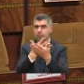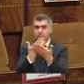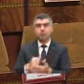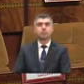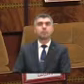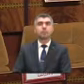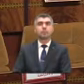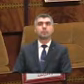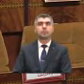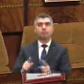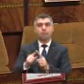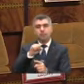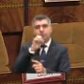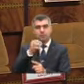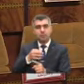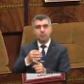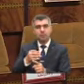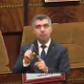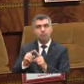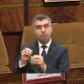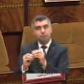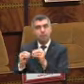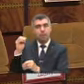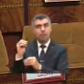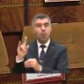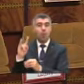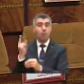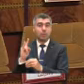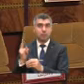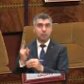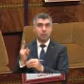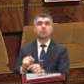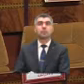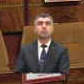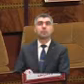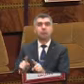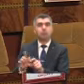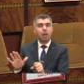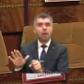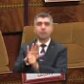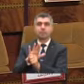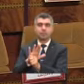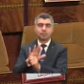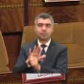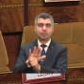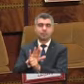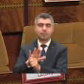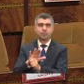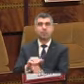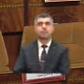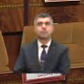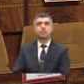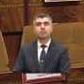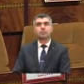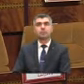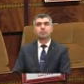بانه بغاو يحجزوا رغم غلاء هالاسعار ديال الفنادق وكيلقاو بانه ما كايناش بلاصه ليهم.